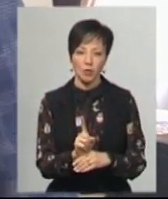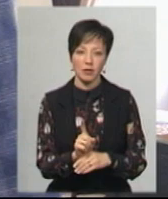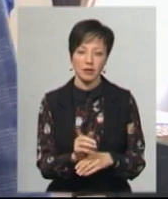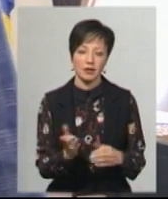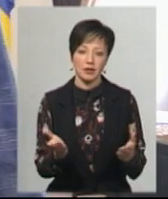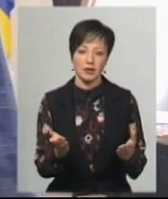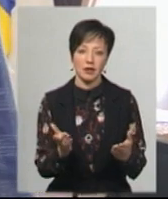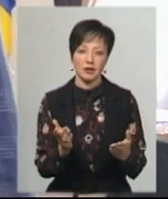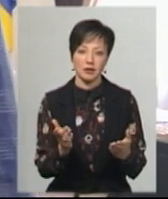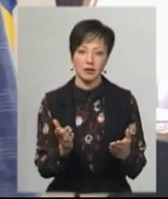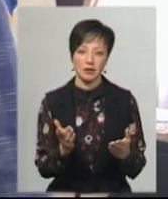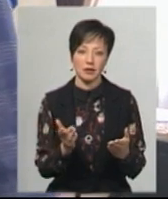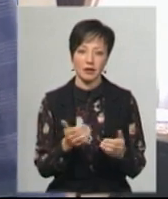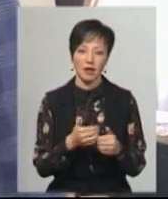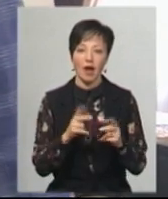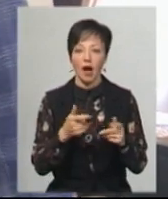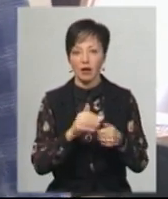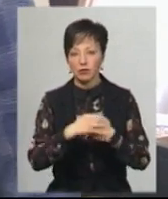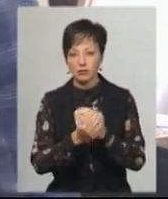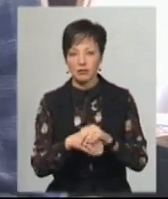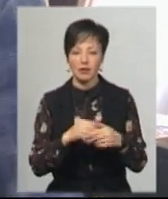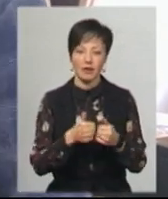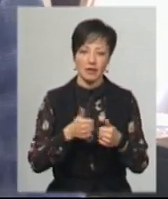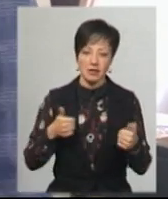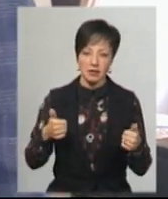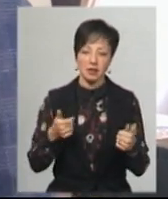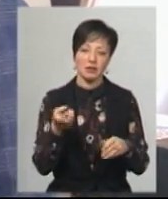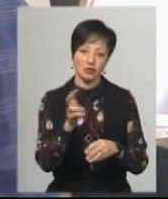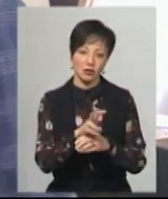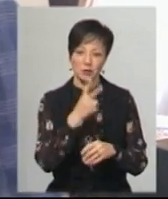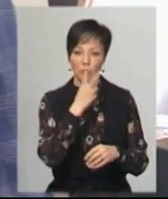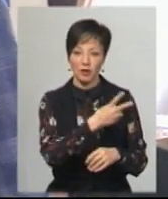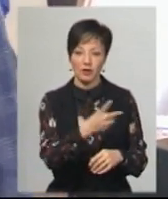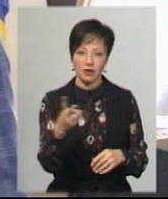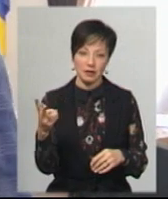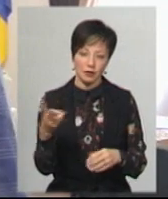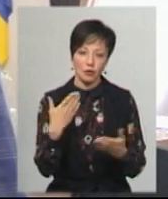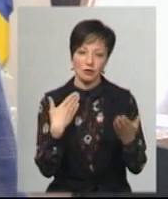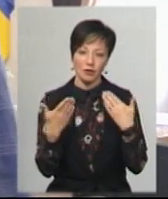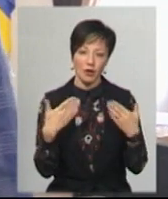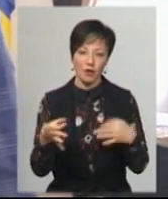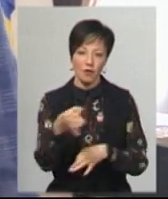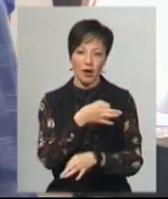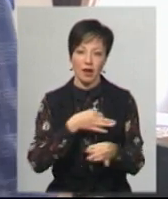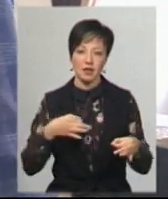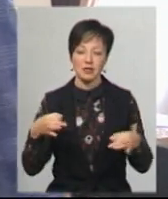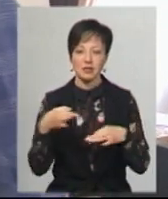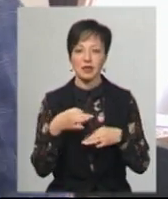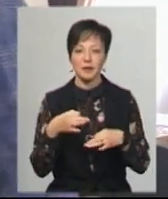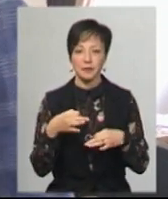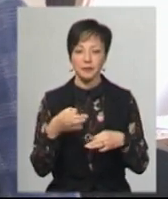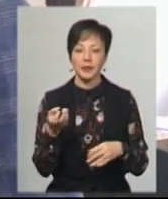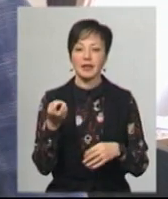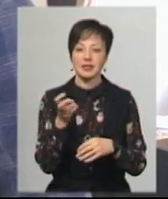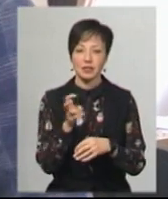там дозаторів, відстаней і так далі. Власне, зайшли, подивилися, поспілкувалися,